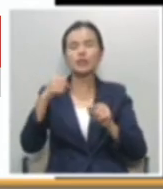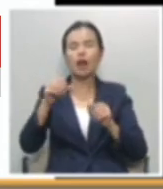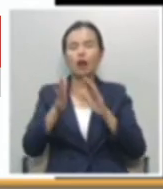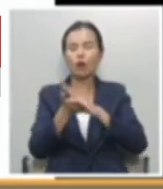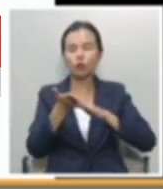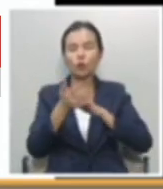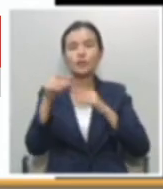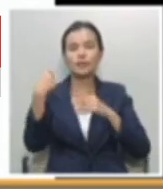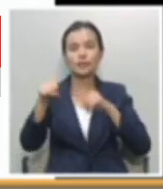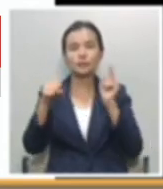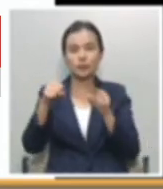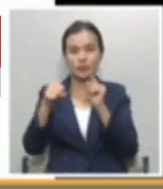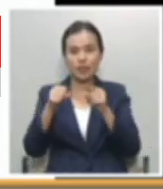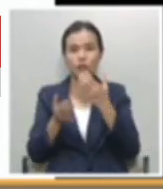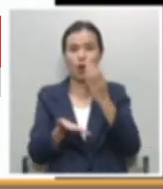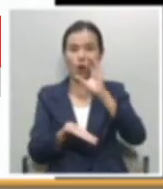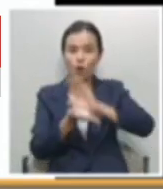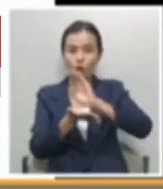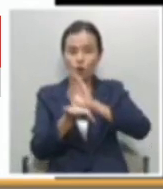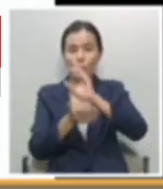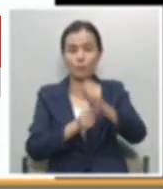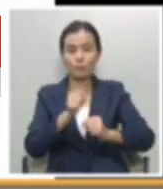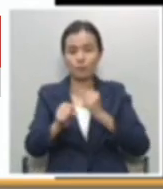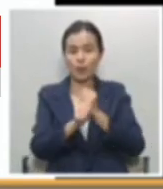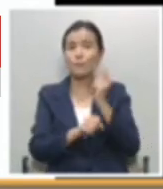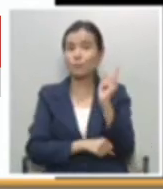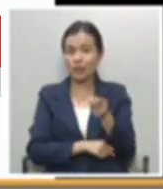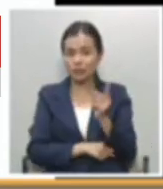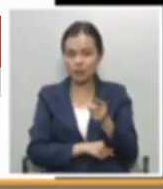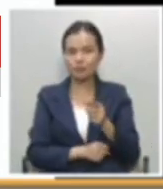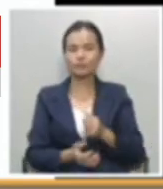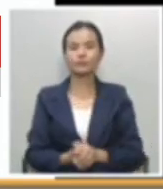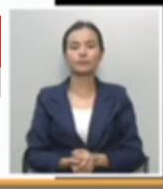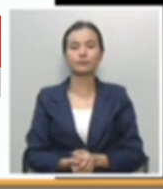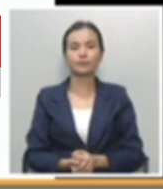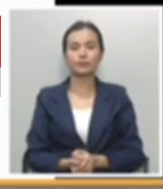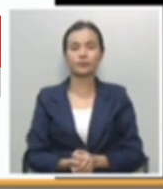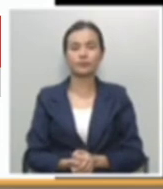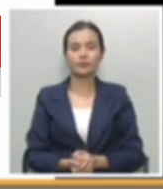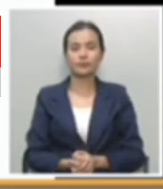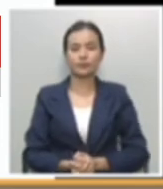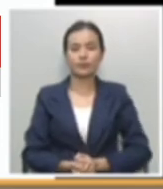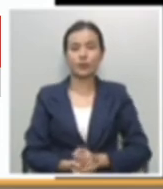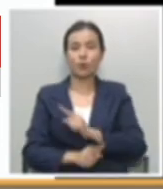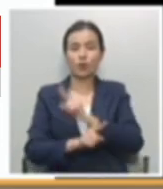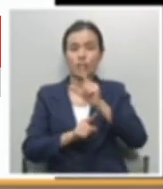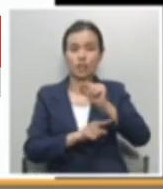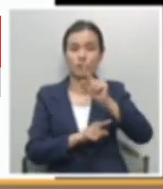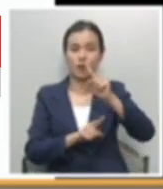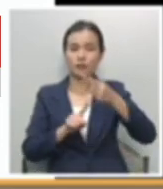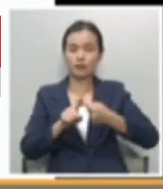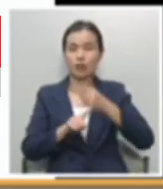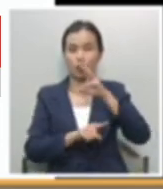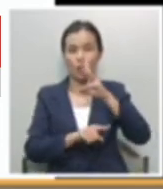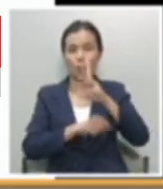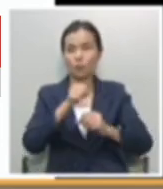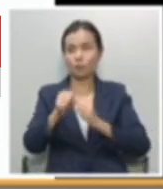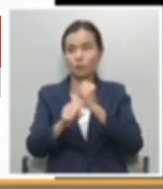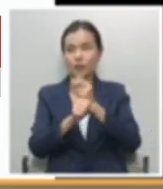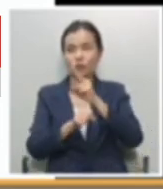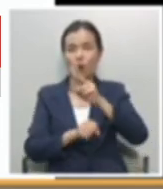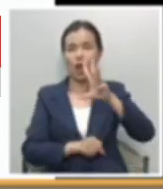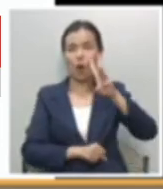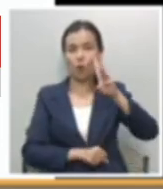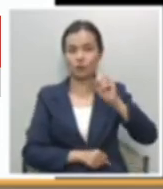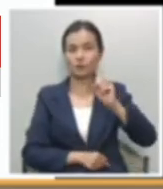ษของงบประมาณรายจ่ายประจำปีนั่นคือวันที่21มิถุนายน